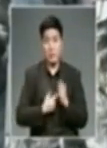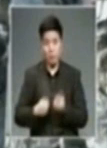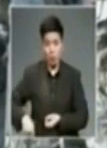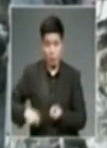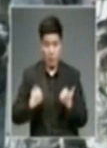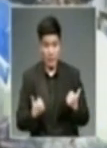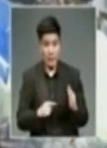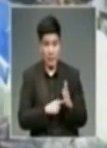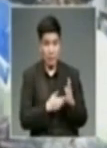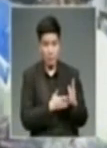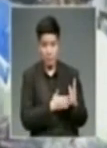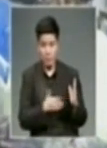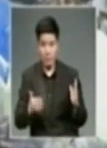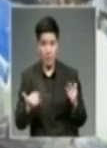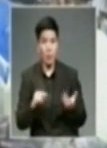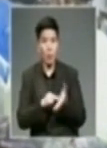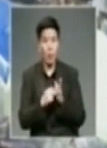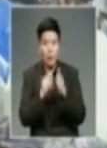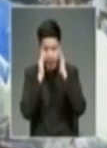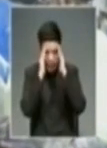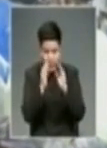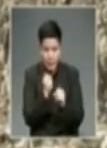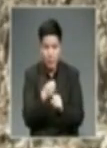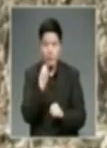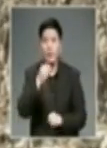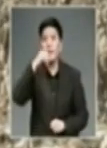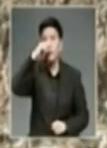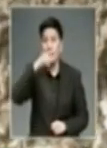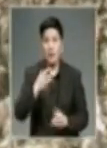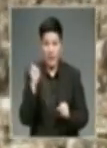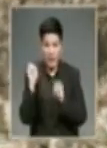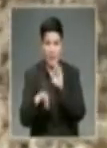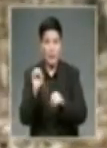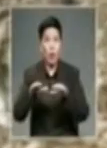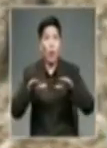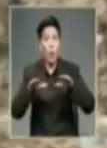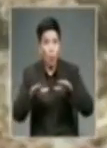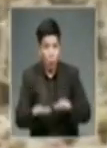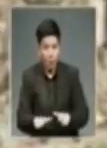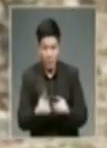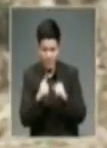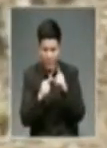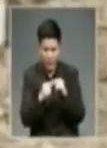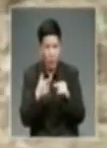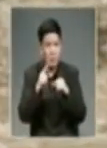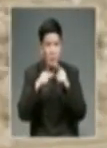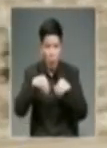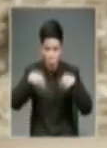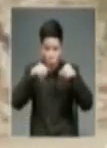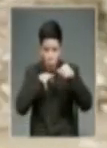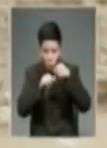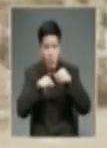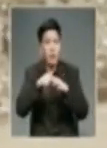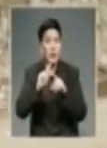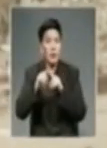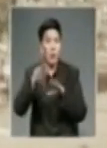านต์นี้เป็นสิ่งหนึ่งที่ทุกคนตั้งใจจะทำเพื่อประเทศชาติลดขยะให้ได้ลดถุงพลาสติกให้มากที่สุดลดภาระให้เจ้า